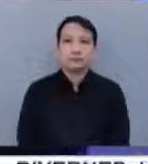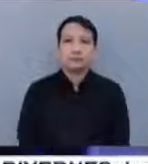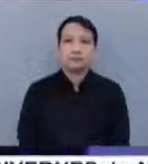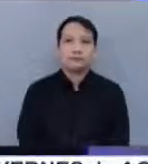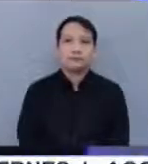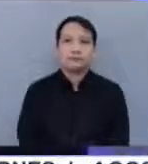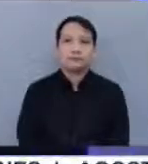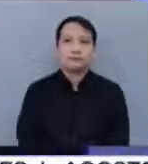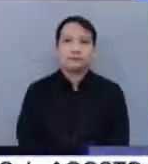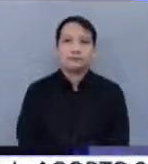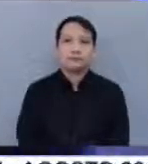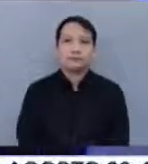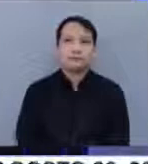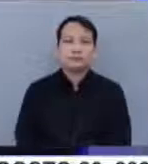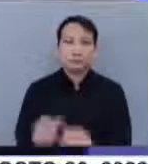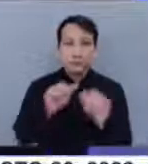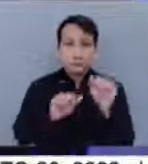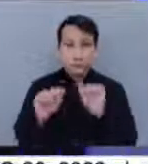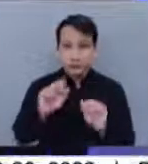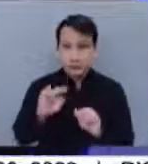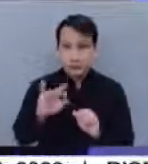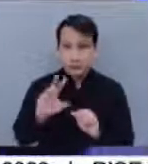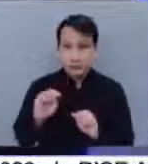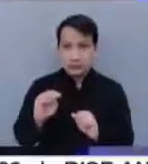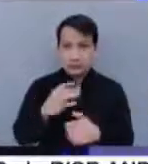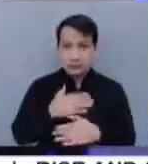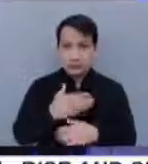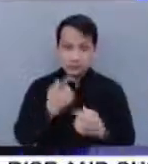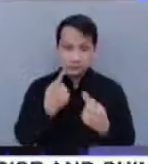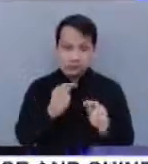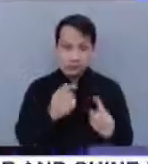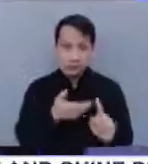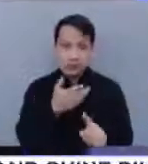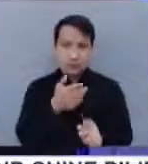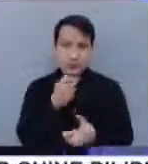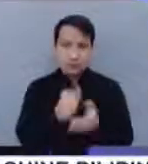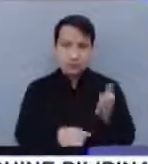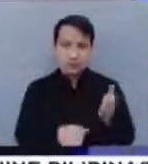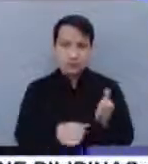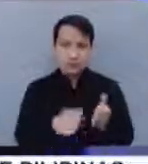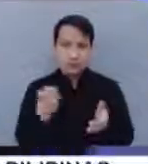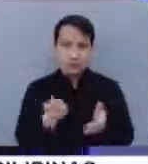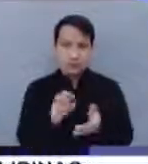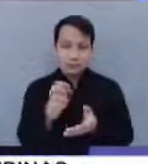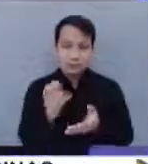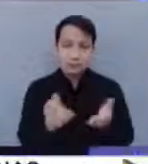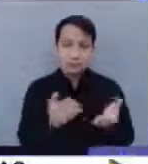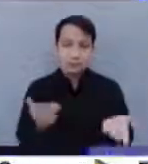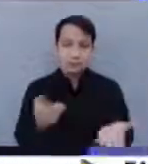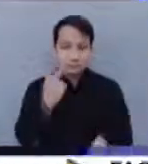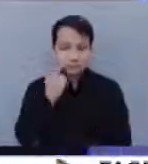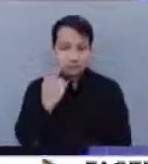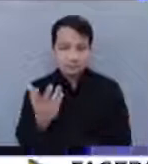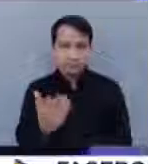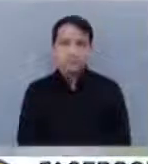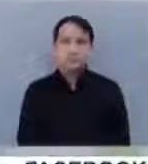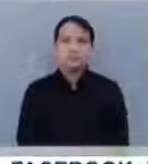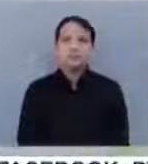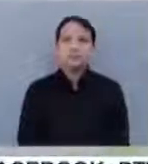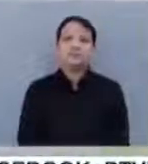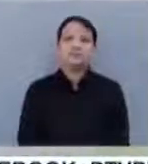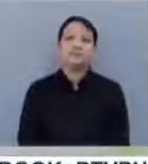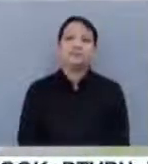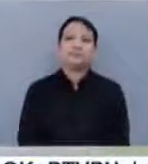Mga anime fans, baka gusto nyong subukan ng artistic journaling. Ano nga ba ito? Panoorin natin.